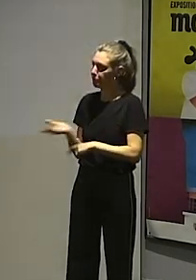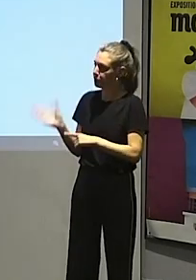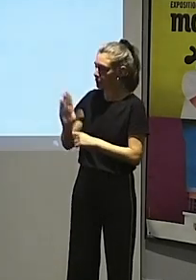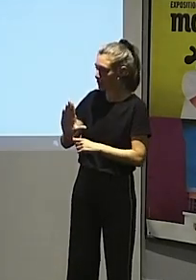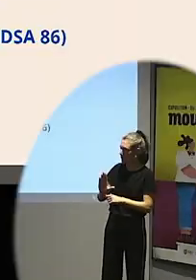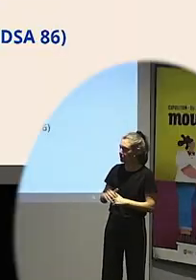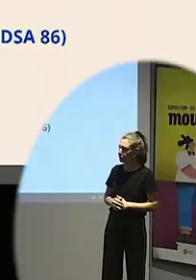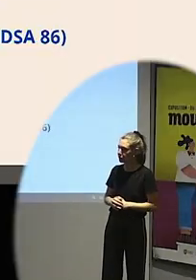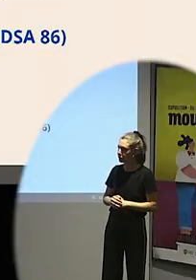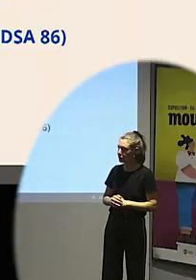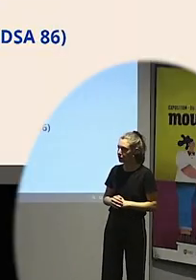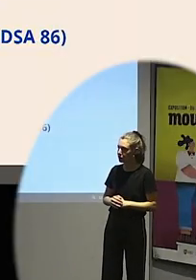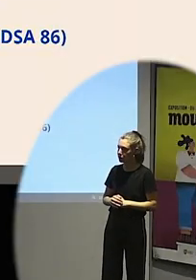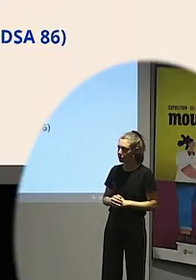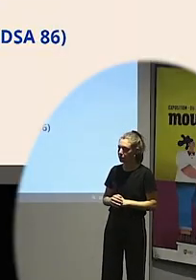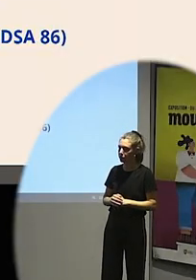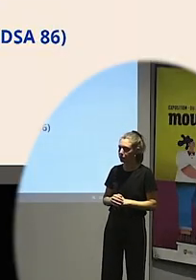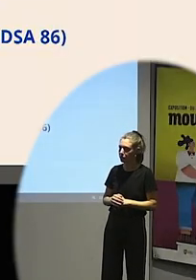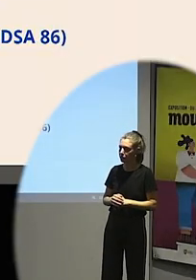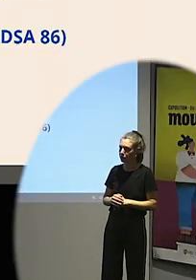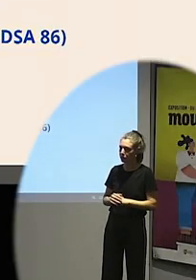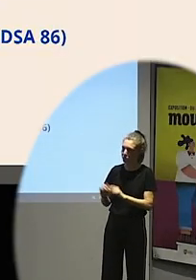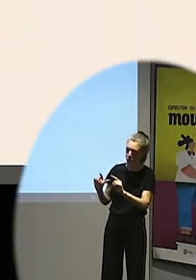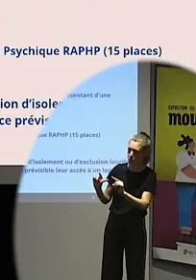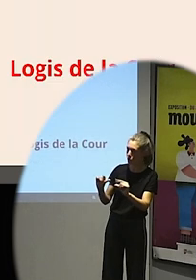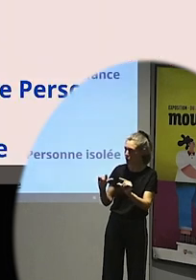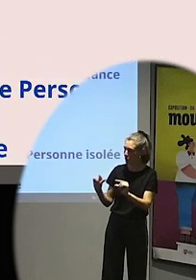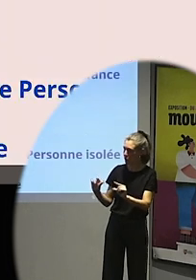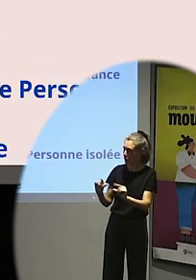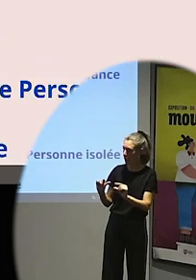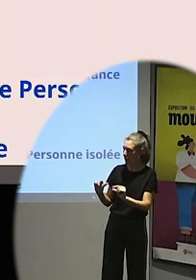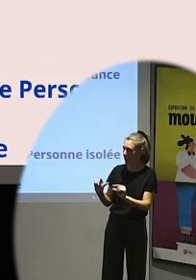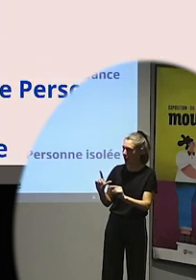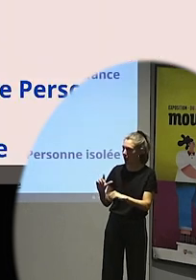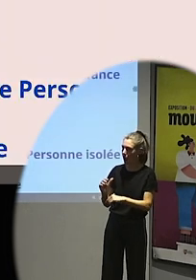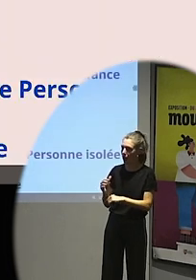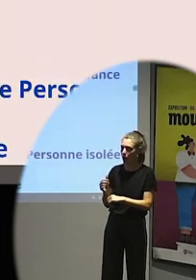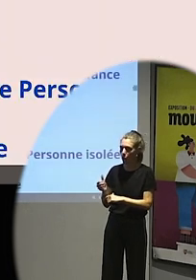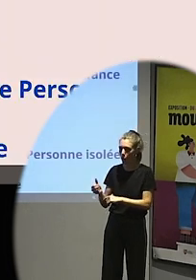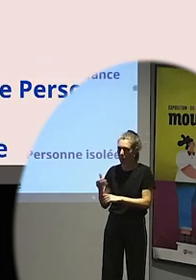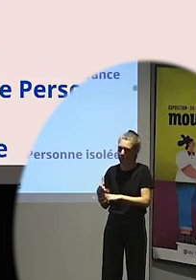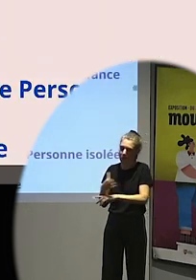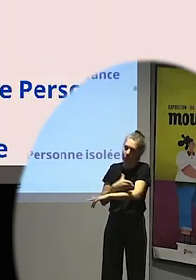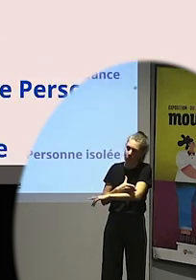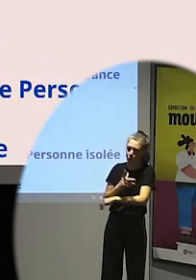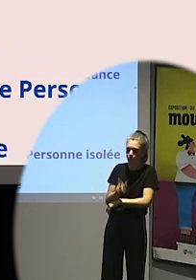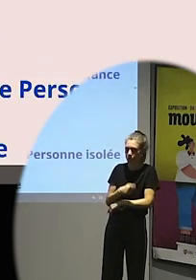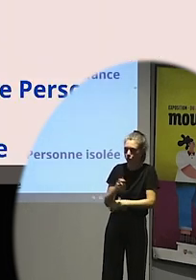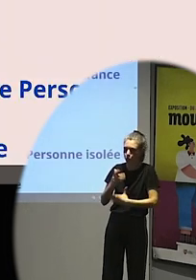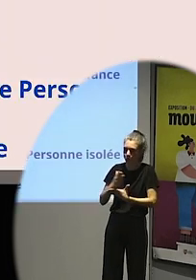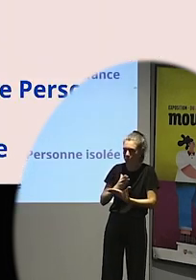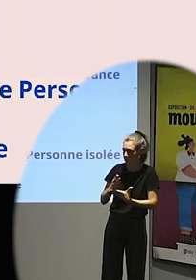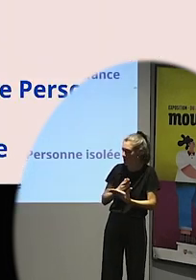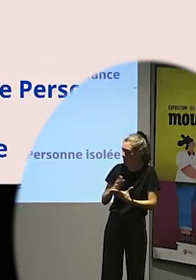des sportifs qui sont présents dans la salle, mais qui ont auparavant préparé voilà, une